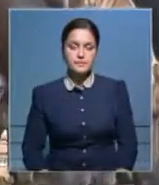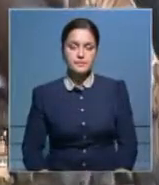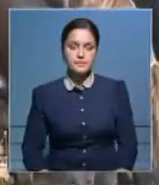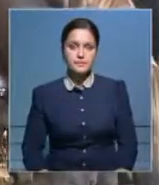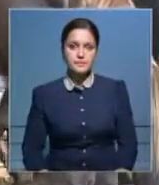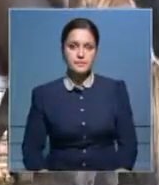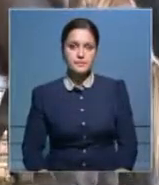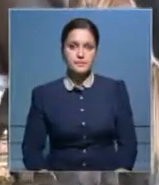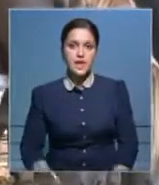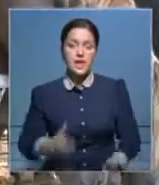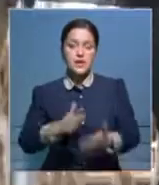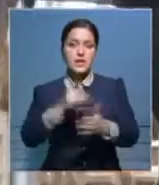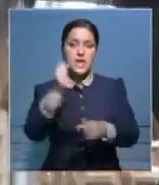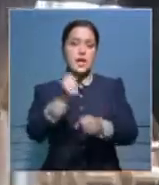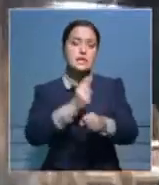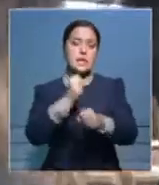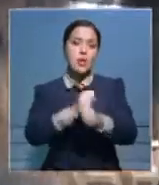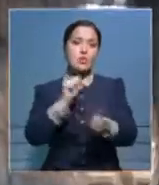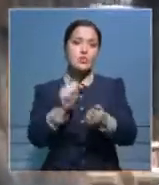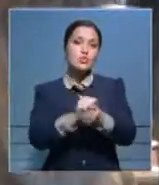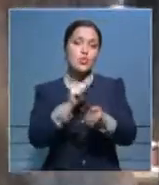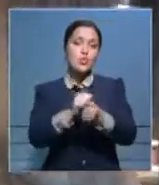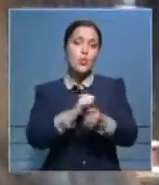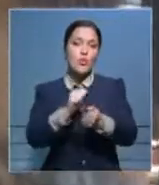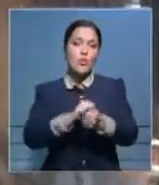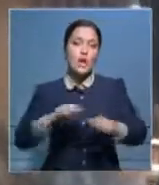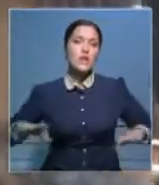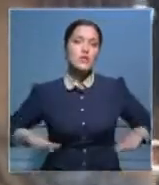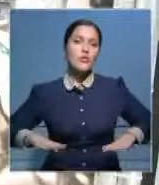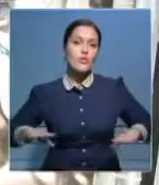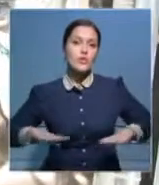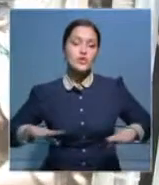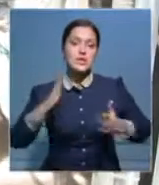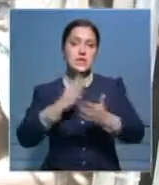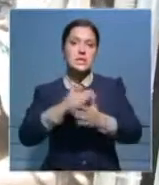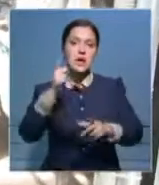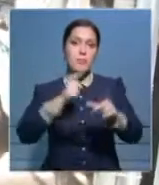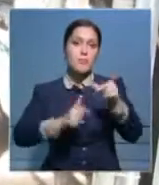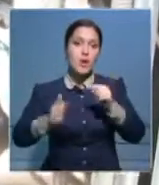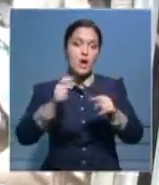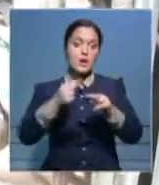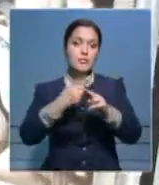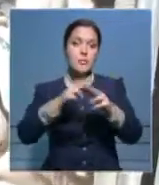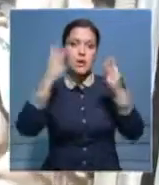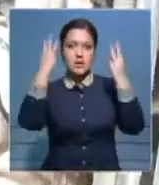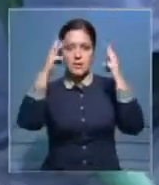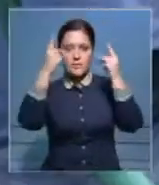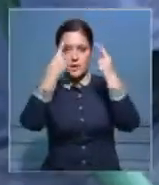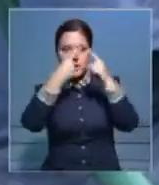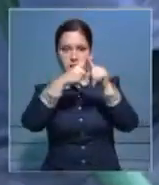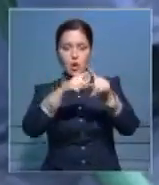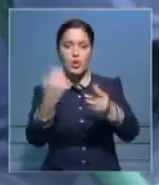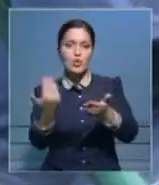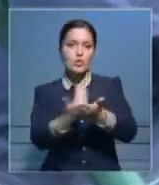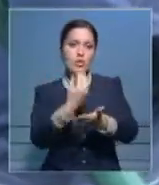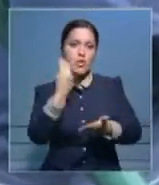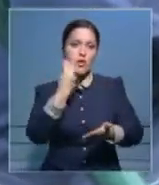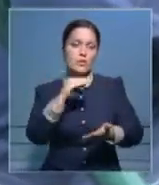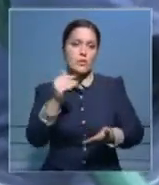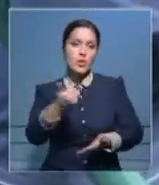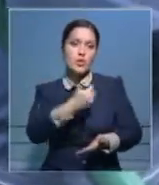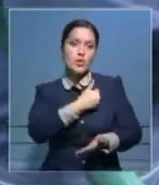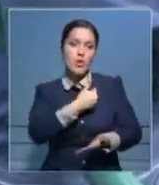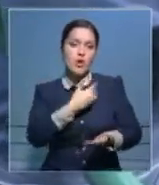Комплекс по производству сухого кобыльего молока – один из громких проектов этого года. Современные технологии, новые подходы, продукция претендует на